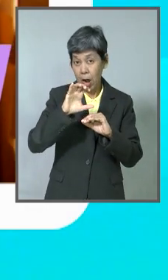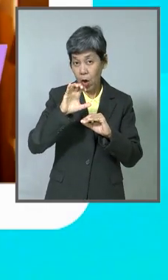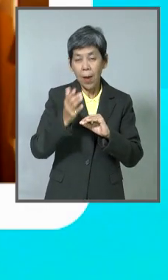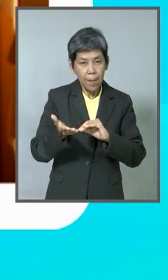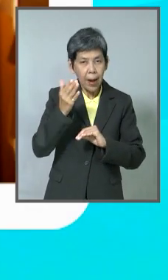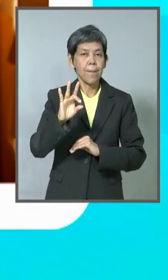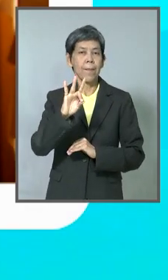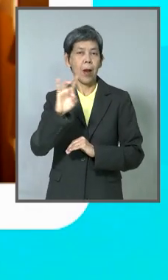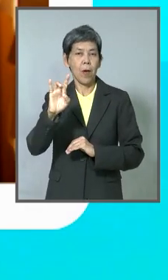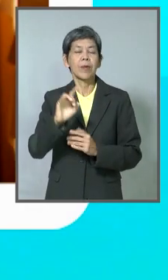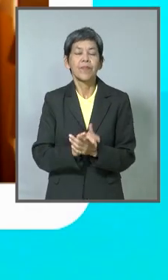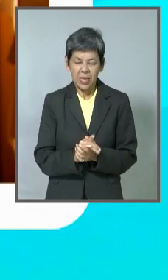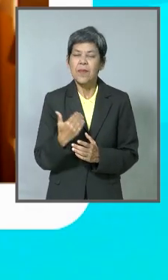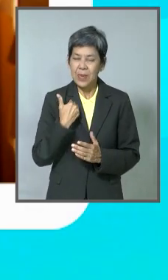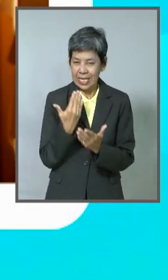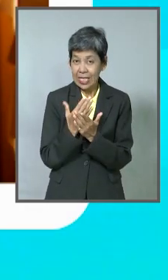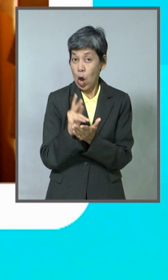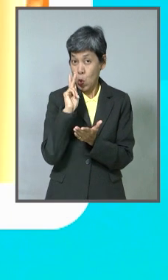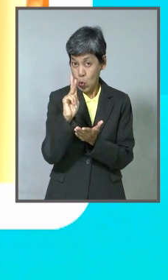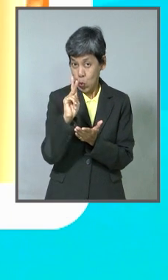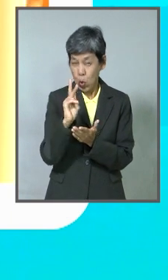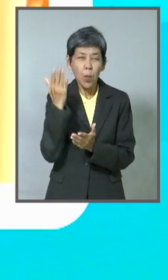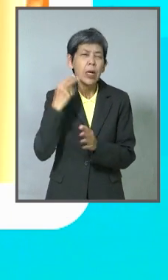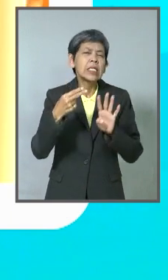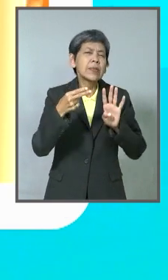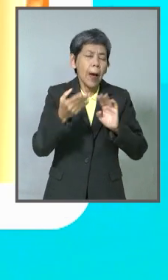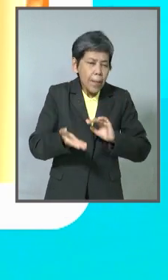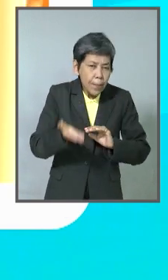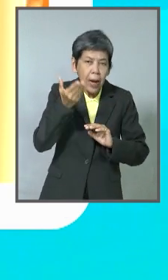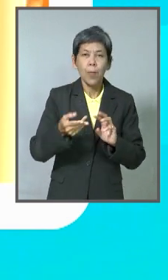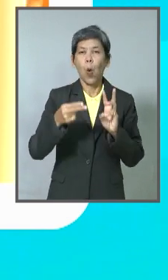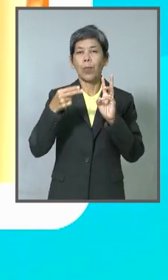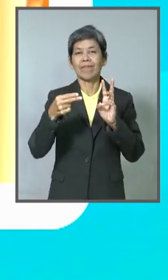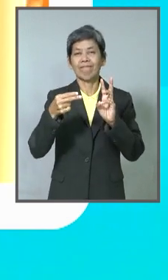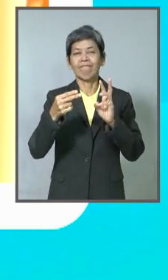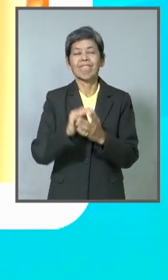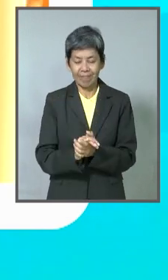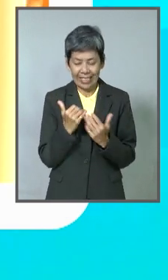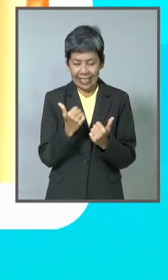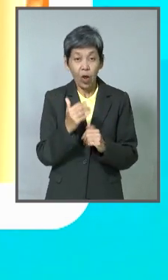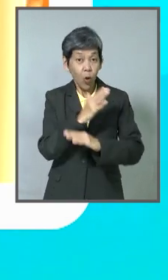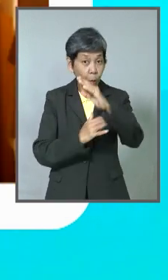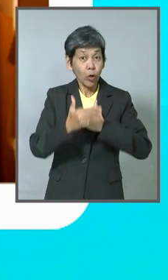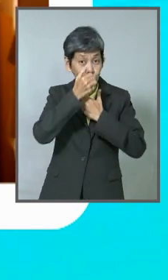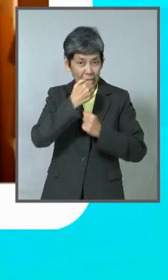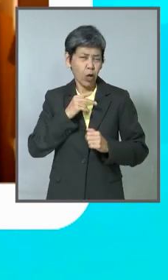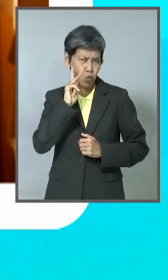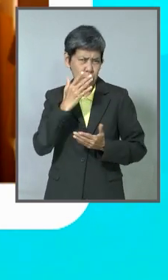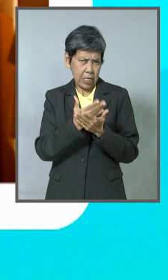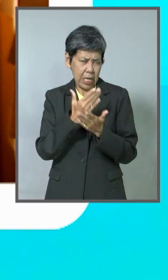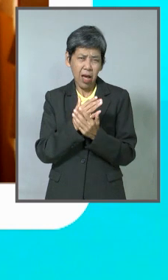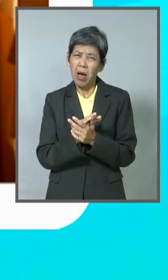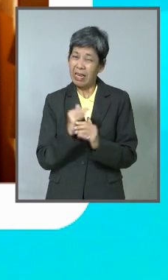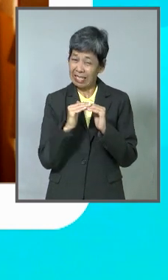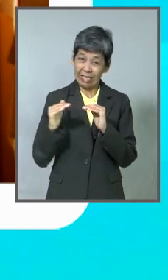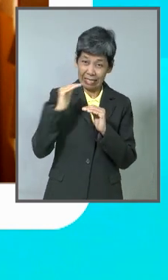ให้แก่คนพิการจาก500บาทเป็น800บาทค่ะและยังได้เพิ่มวงเงินกู้จาก 40,000 บาทเป็น 60,000 บาทค่ะถ้ามีคนพิการ